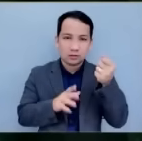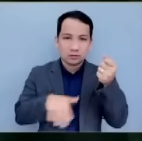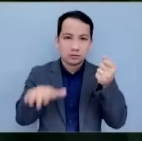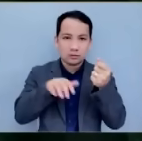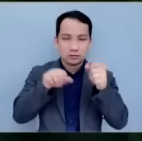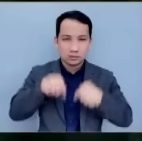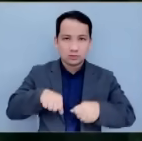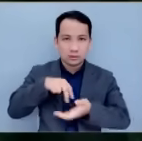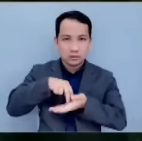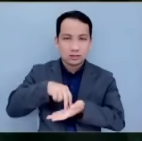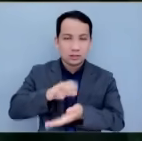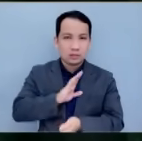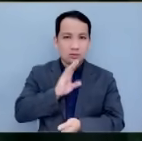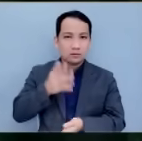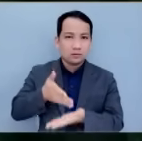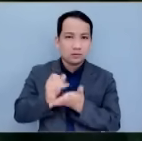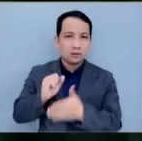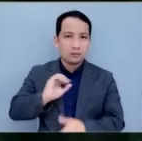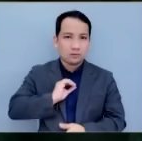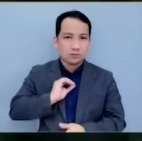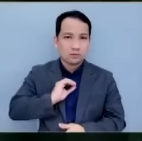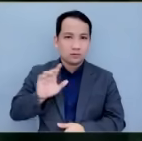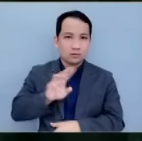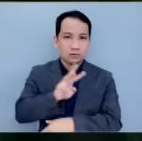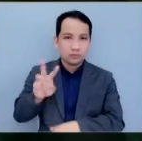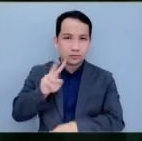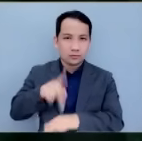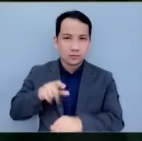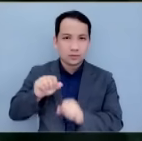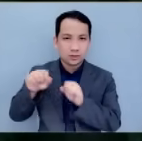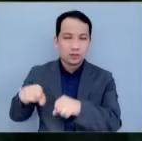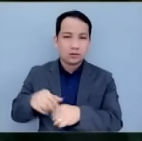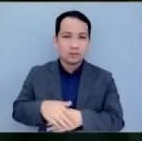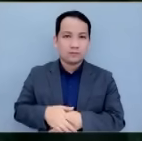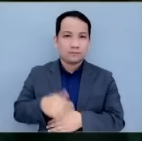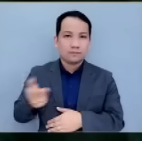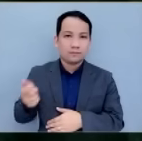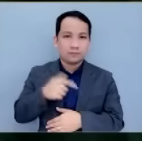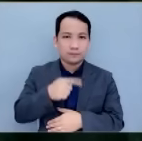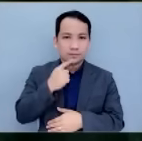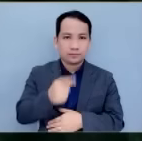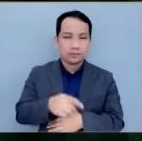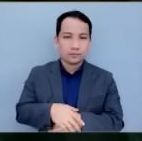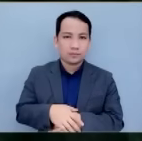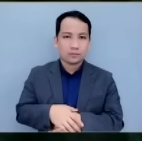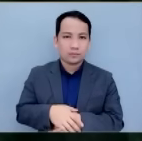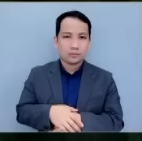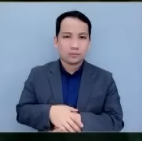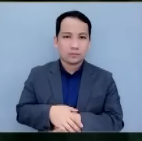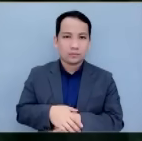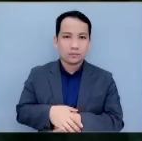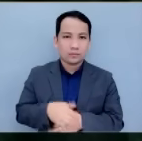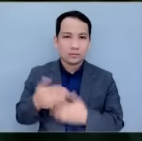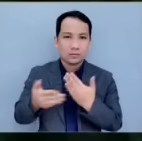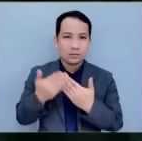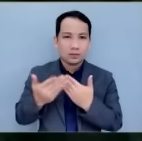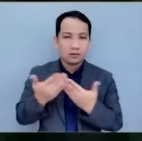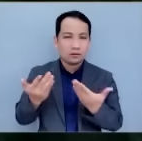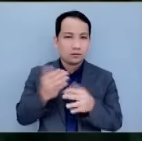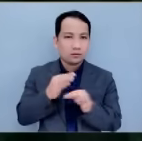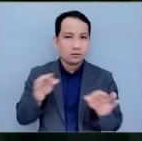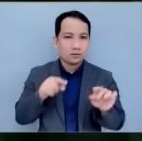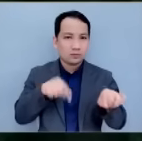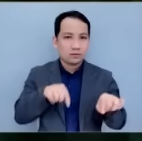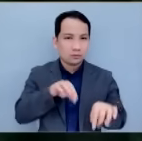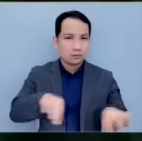ating karapatan sa West Philippine Sea. When I came into office, we simply have no choice. We must